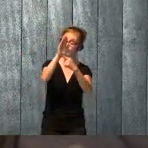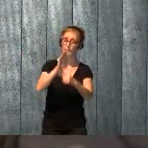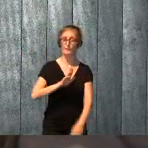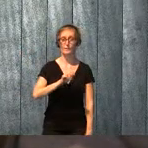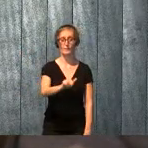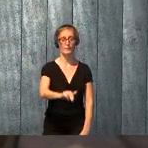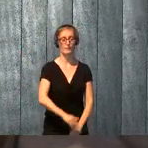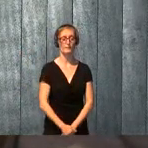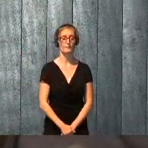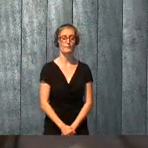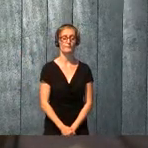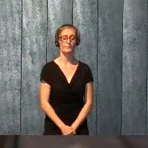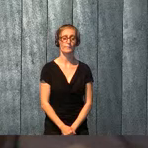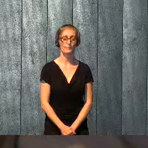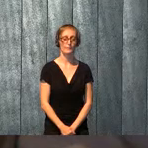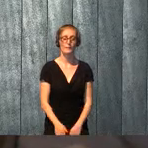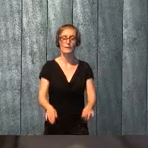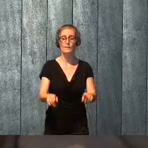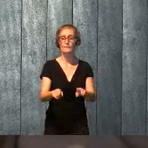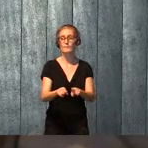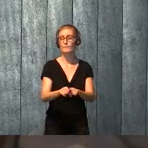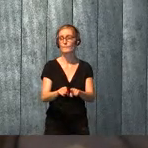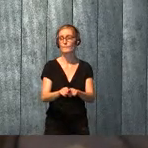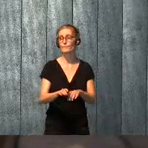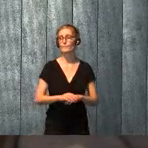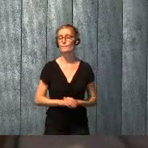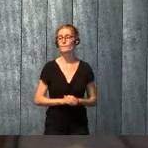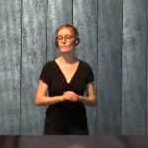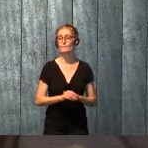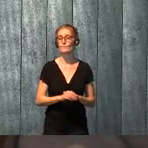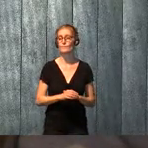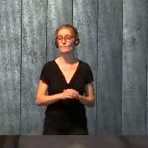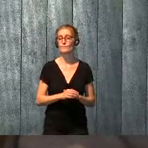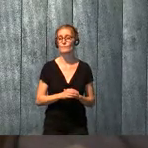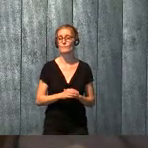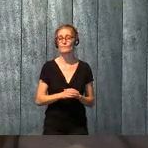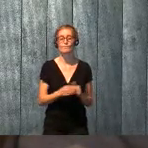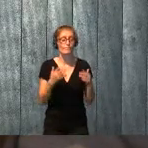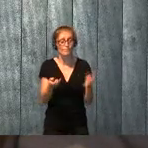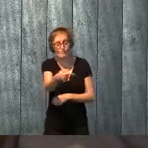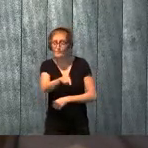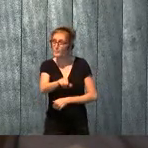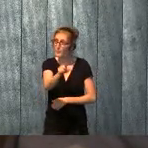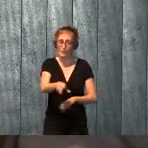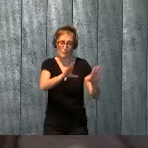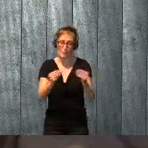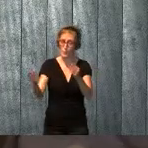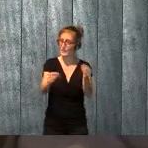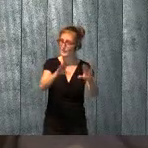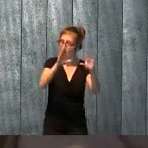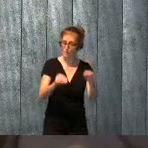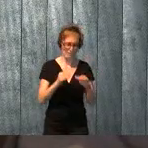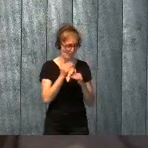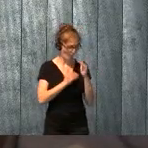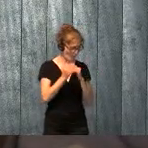предложения в рамках интернет-опросов, в рамках сообщений своих через муниципальное образование, общественные слушания. И те